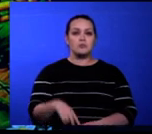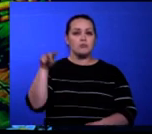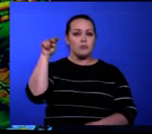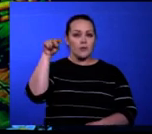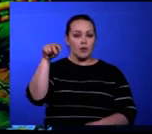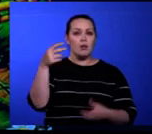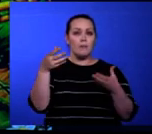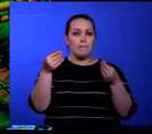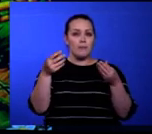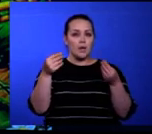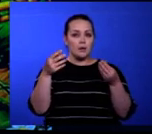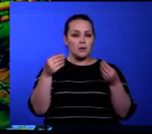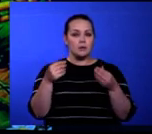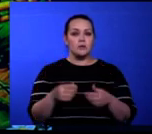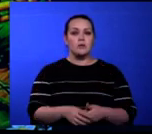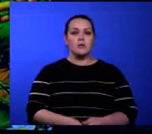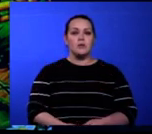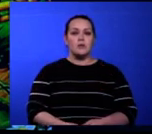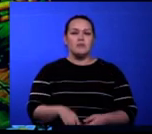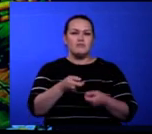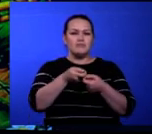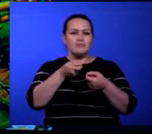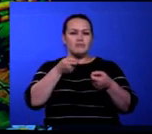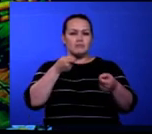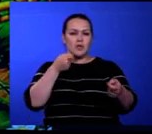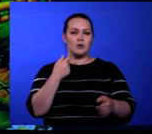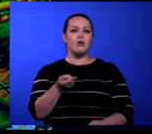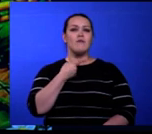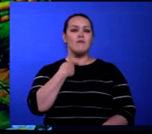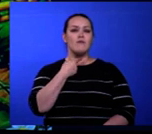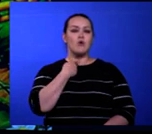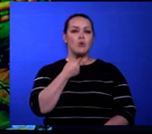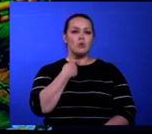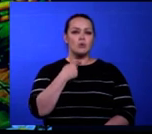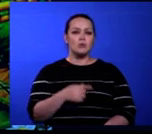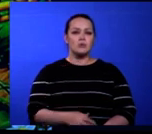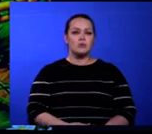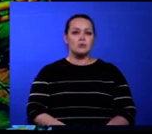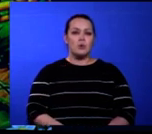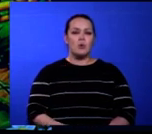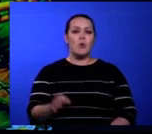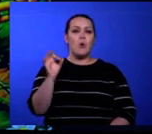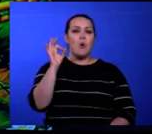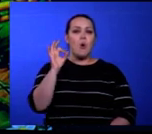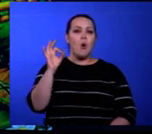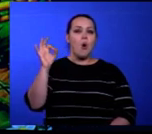нас мягкий, то протяжное звучание этого слога дает нам звук О.